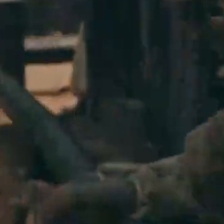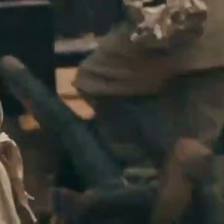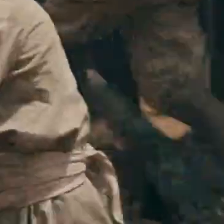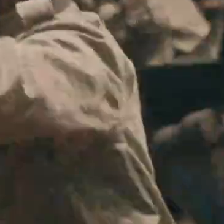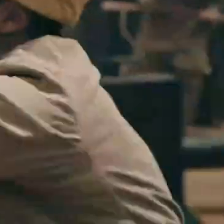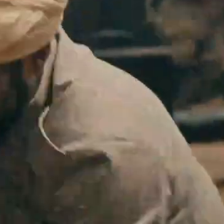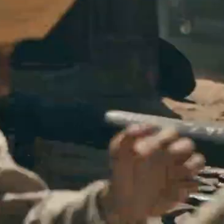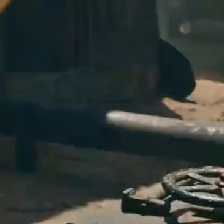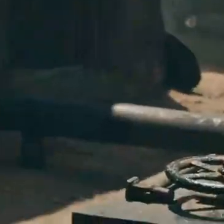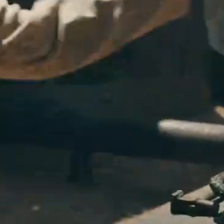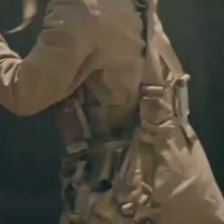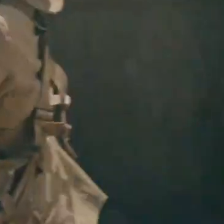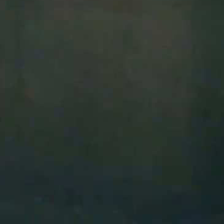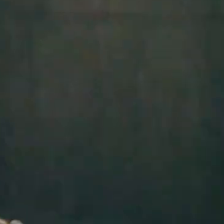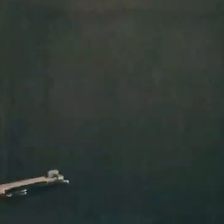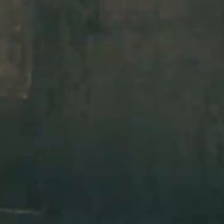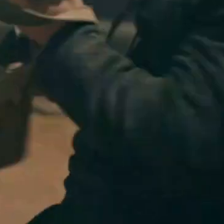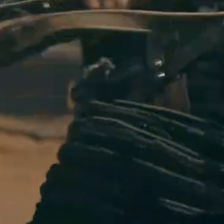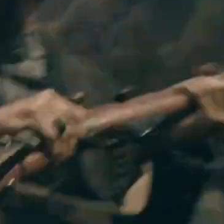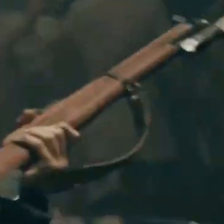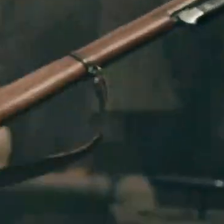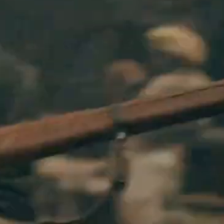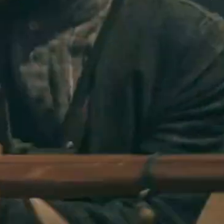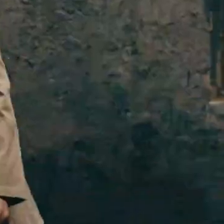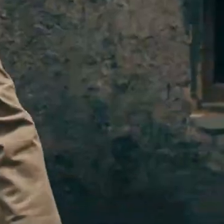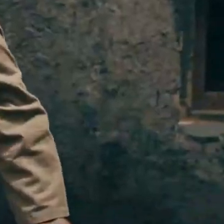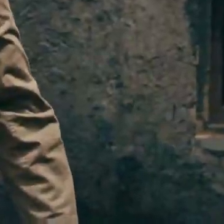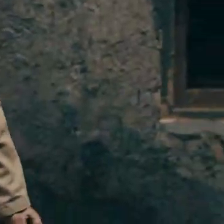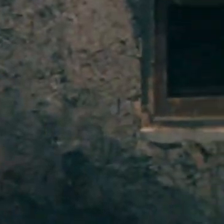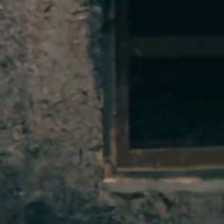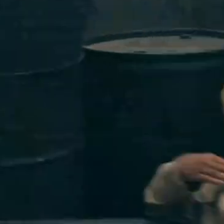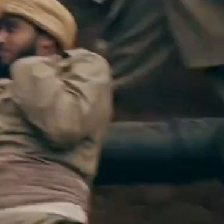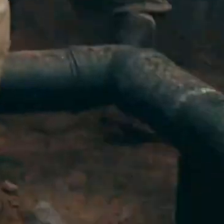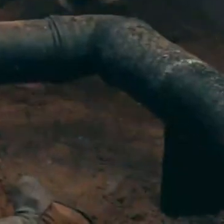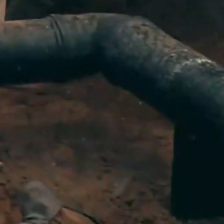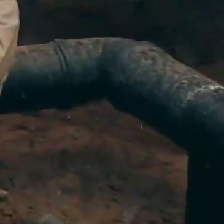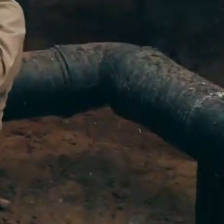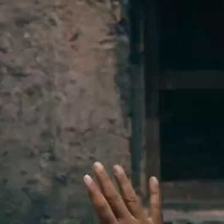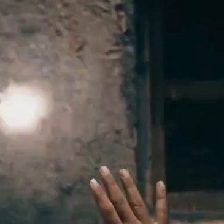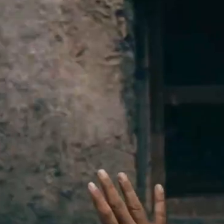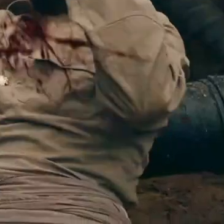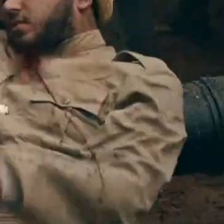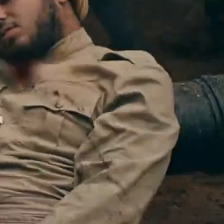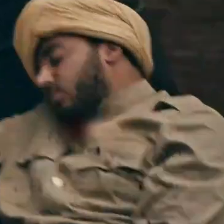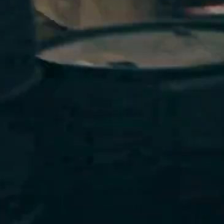Sayın esmer bir askeri duvara sıkıştırdı, ardından dönüp onu boğazında yerde yatan Hintli'yi vurdu.